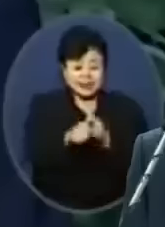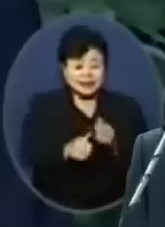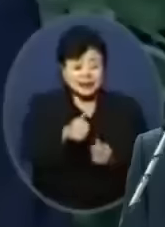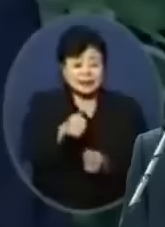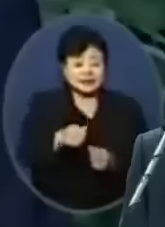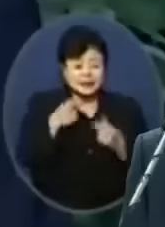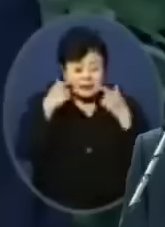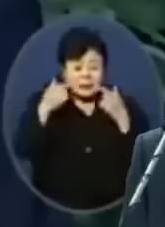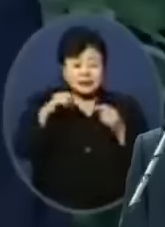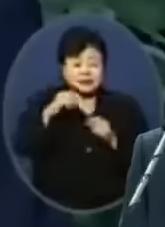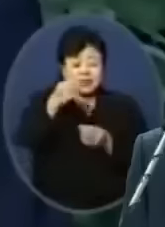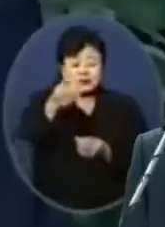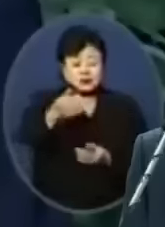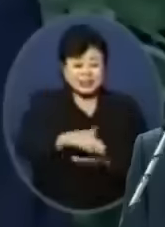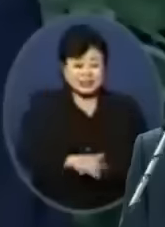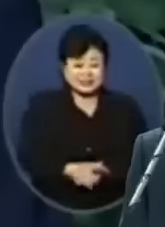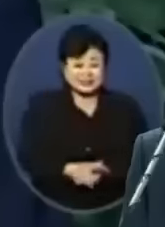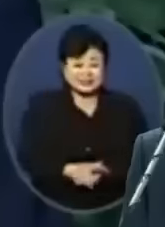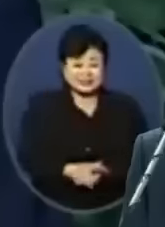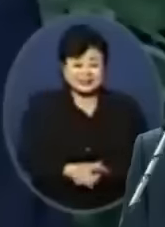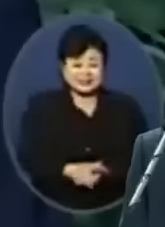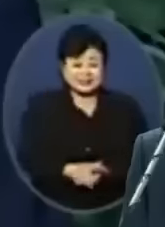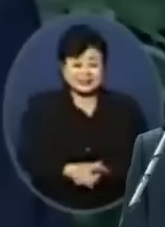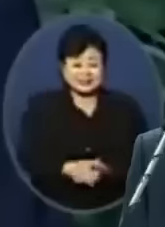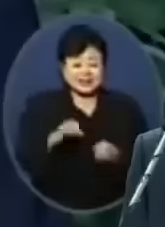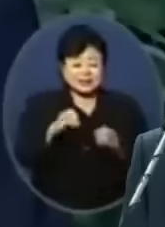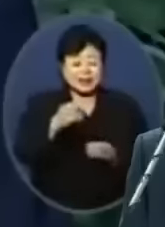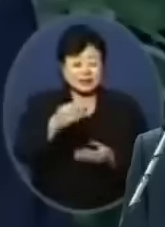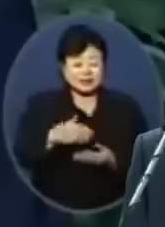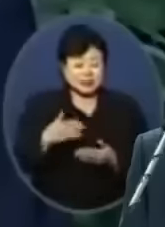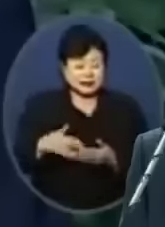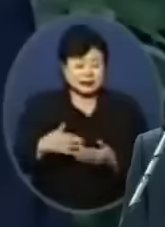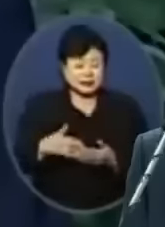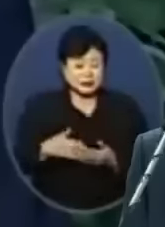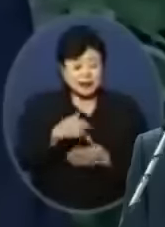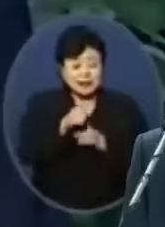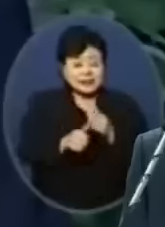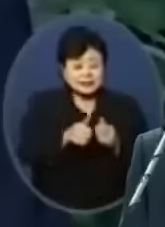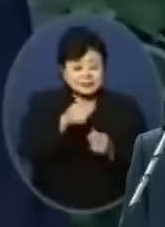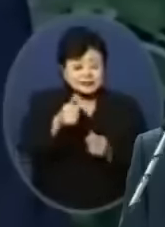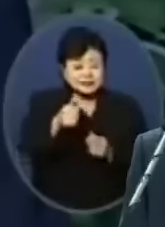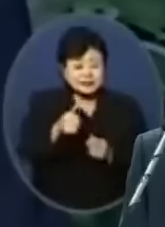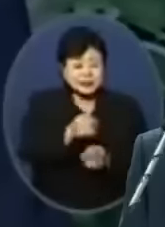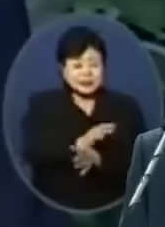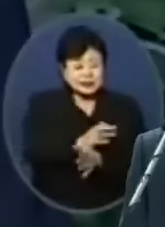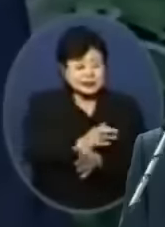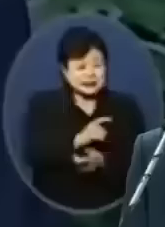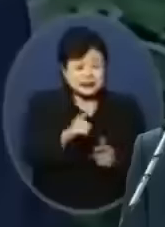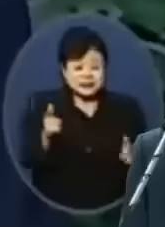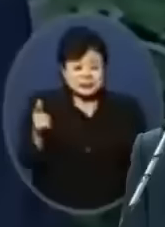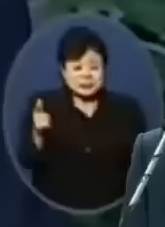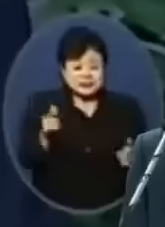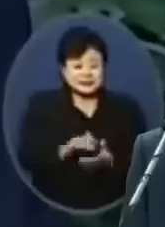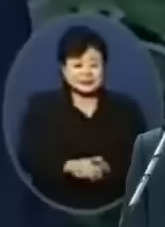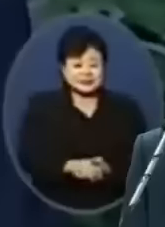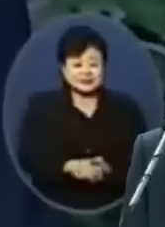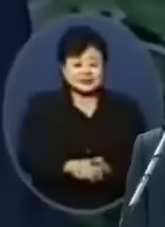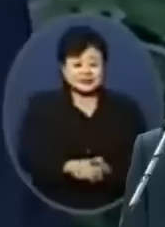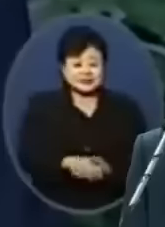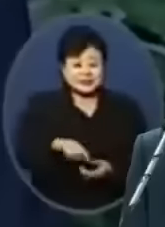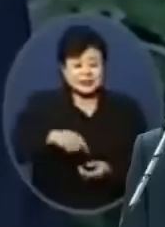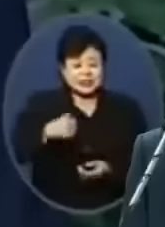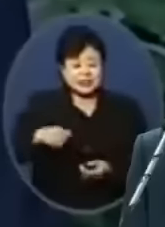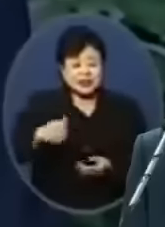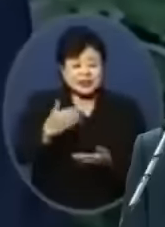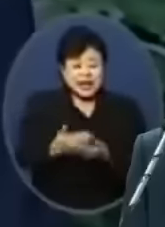하나님은 반드시 응답해 주시는 것입니다. 응답 안 할 하나님이 장난하지 않습니다. 너희 자식이